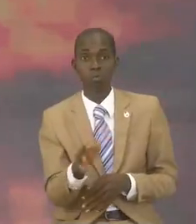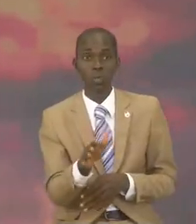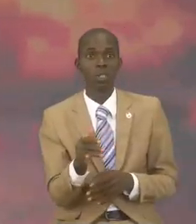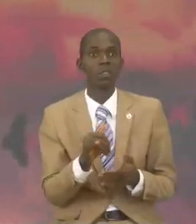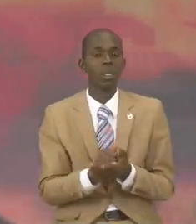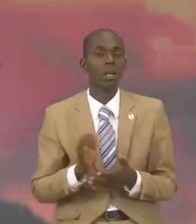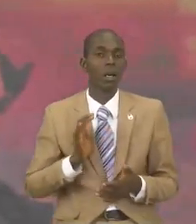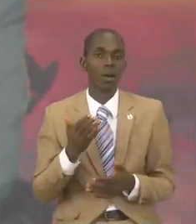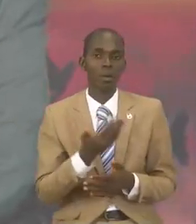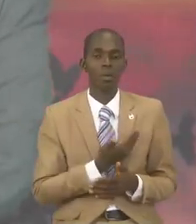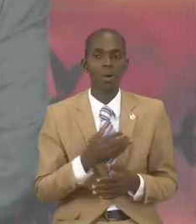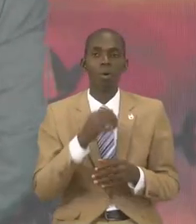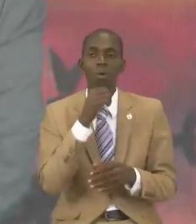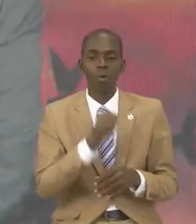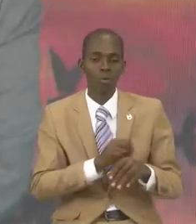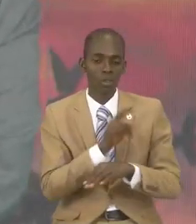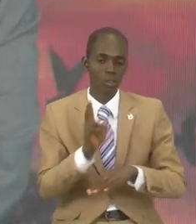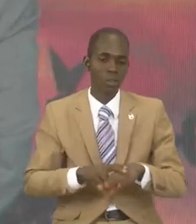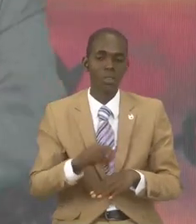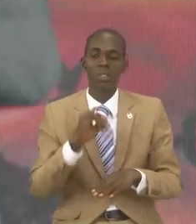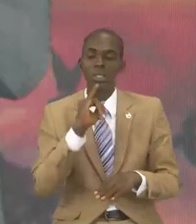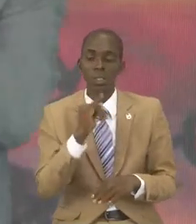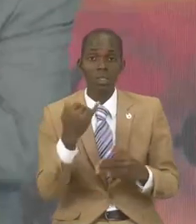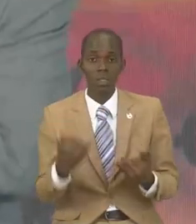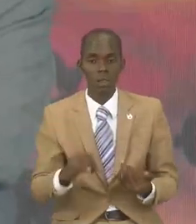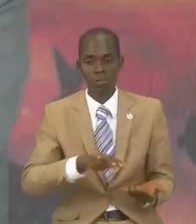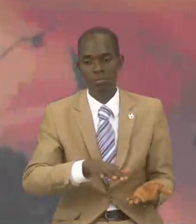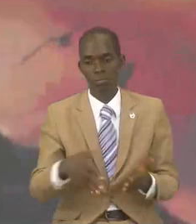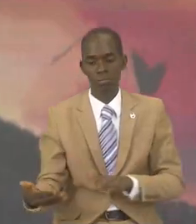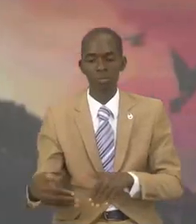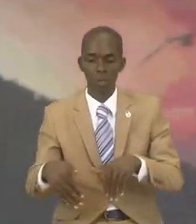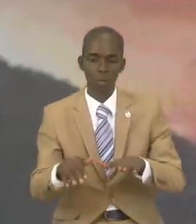est crucifié avec lui.